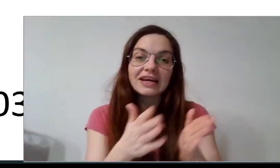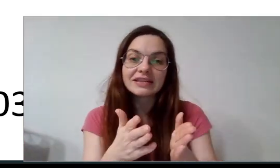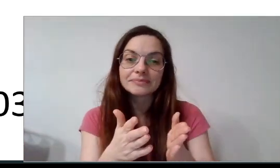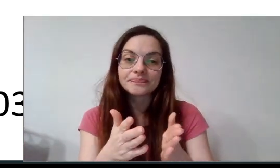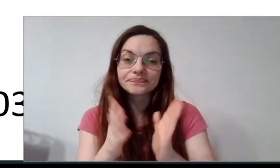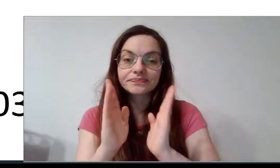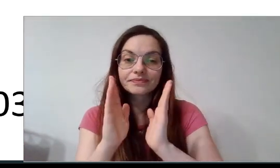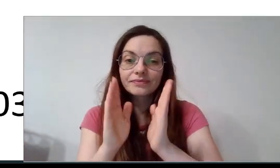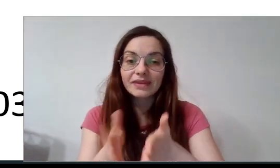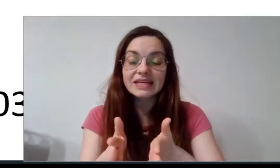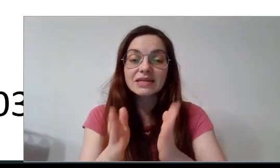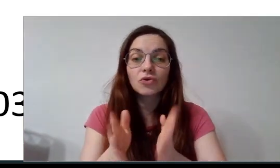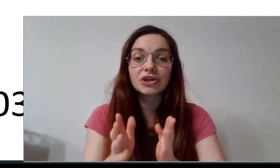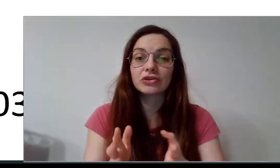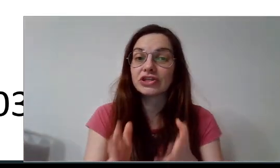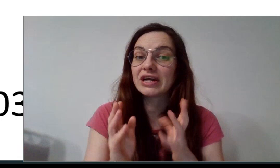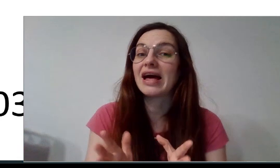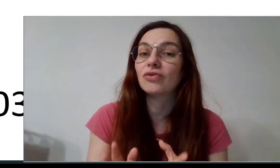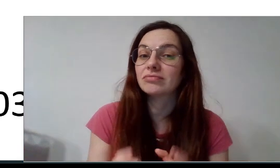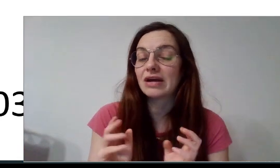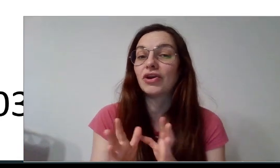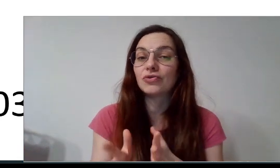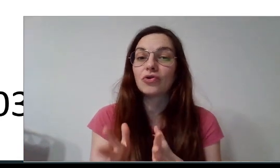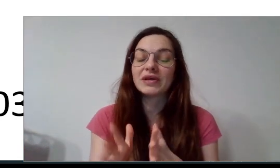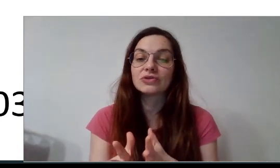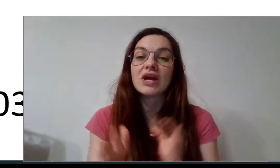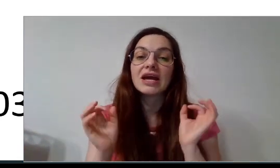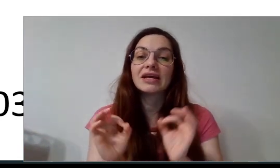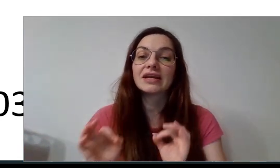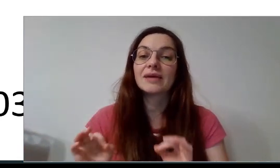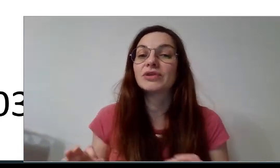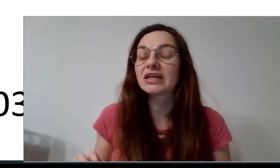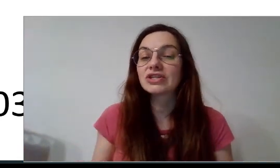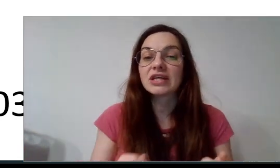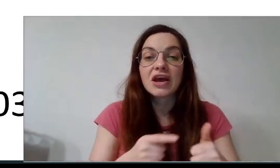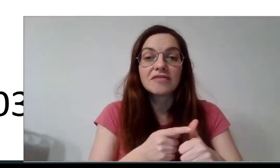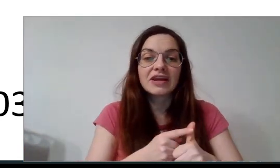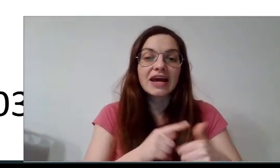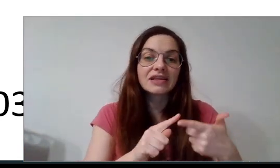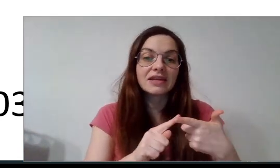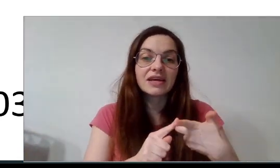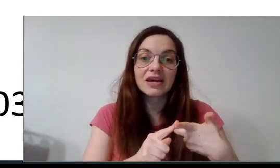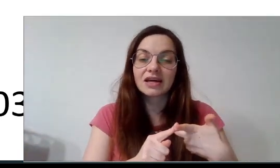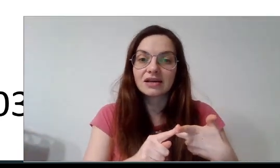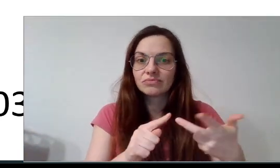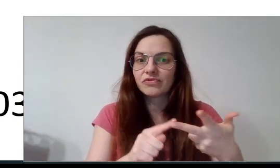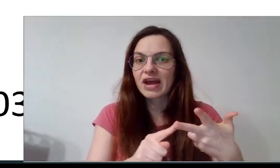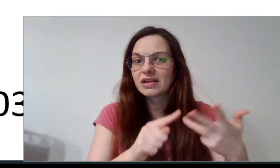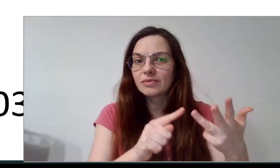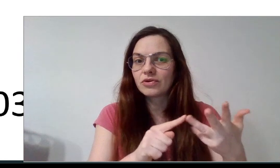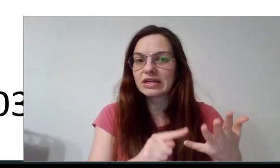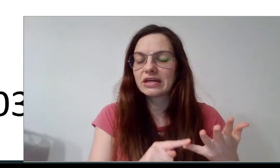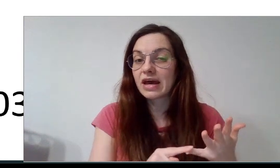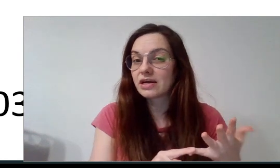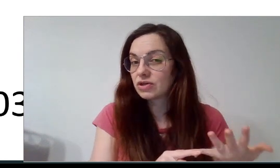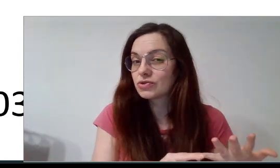sa vielleicht, iza mora da dođe glagol, glagol je na drugom mestu. Dakle, nemojte da kažete vielleicht ich